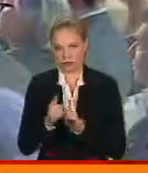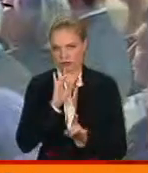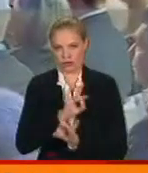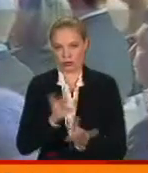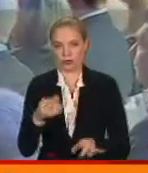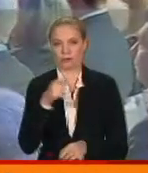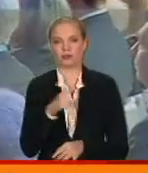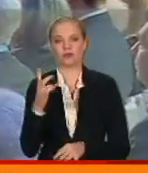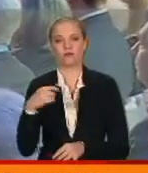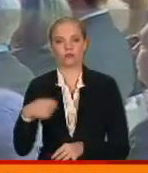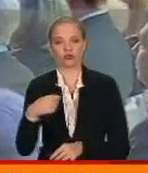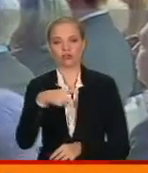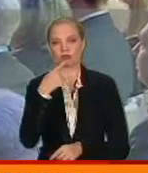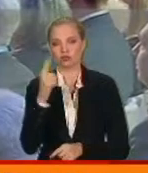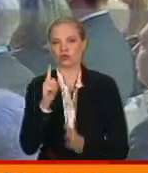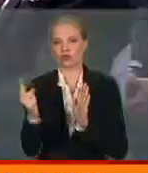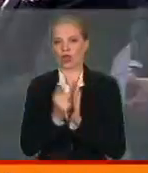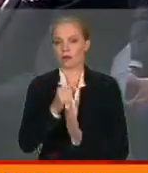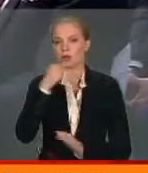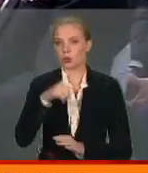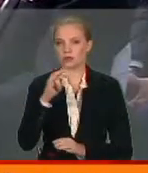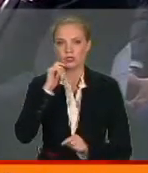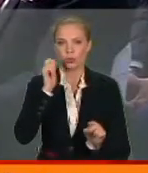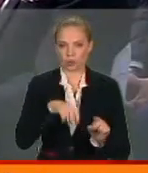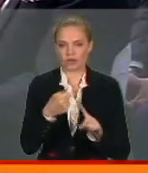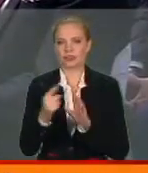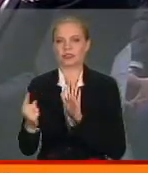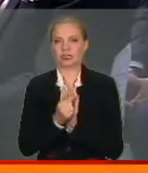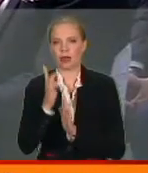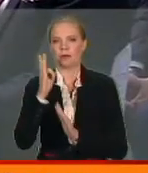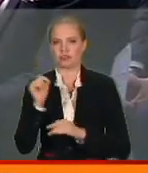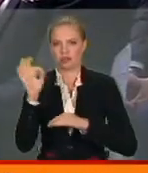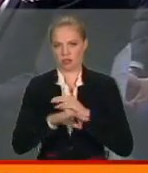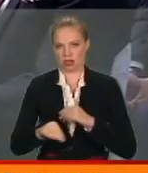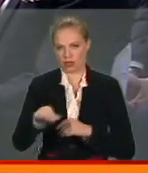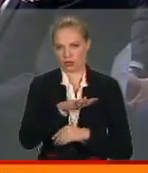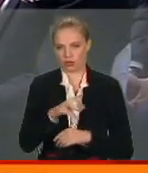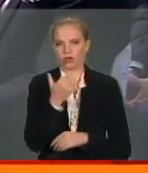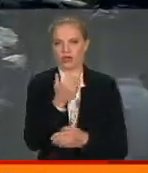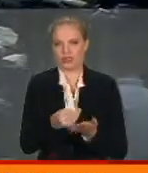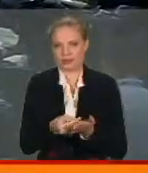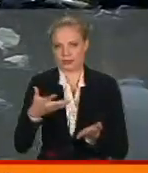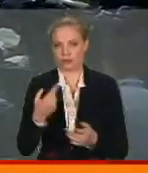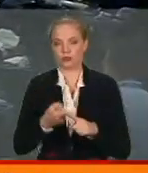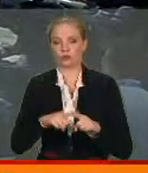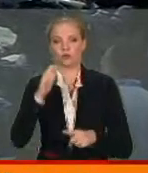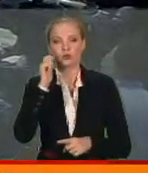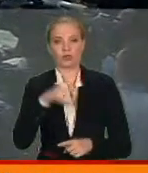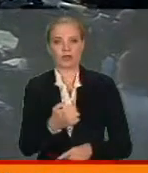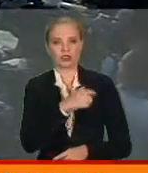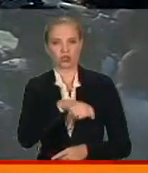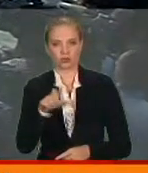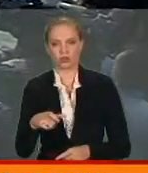Порошенко неодноразово наголошує напад Росії на Україну це напад на Західну цивілізацію на її цінності тому українські